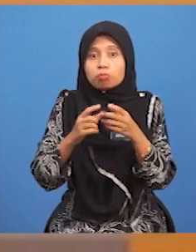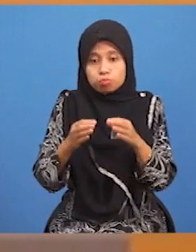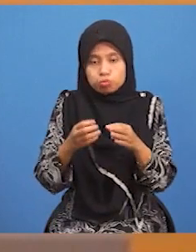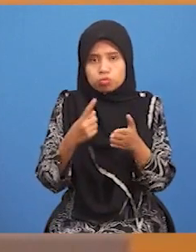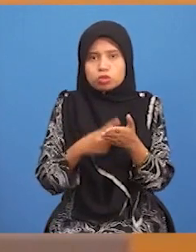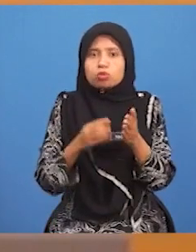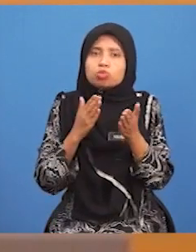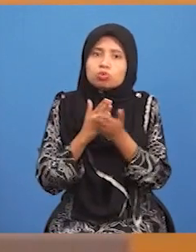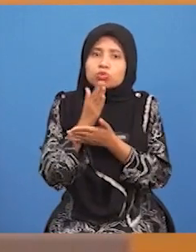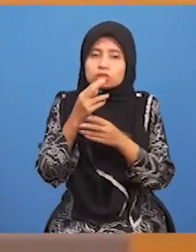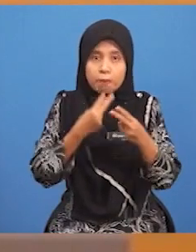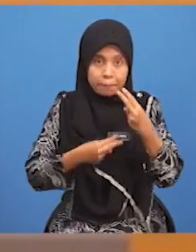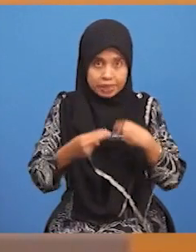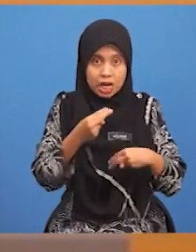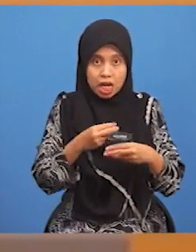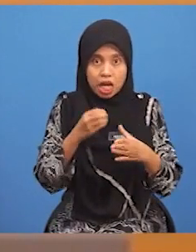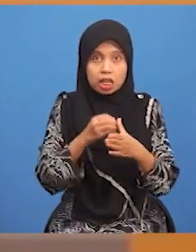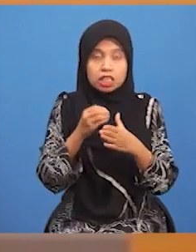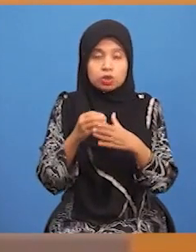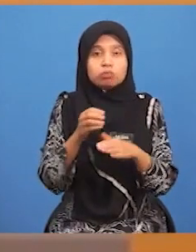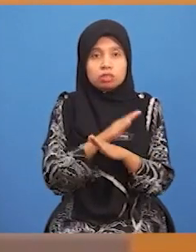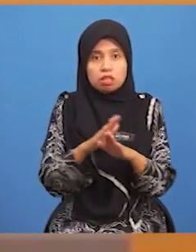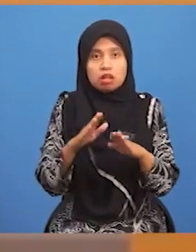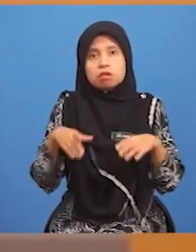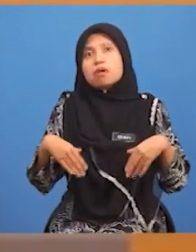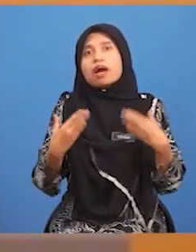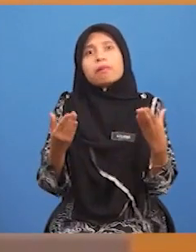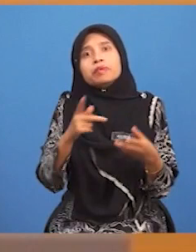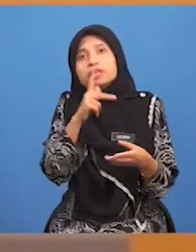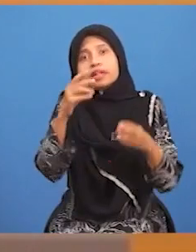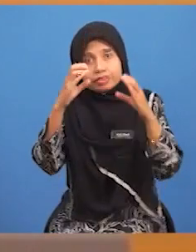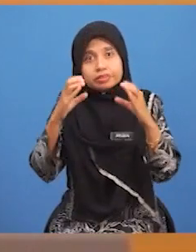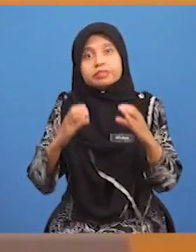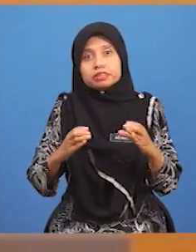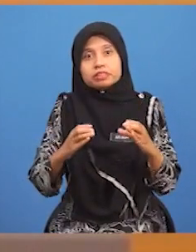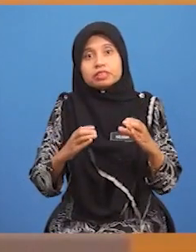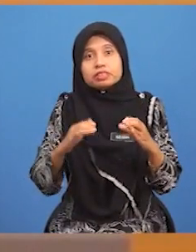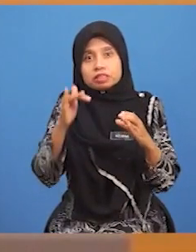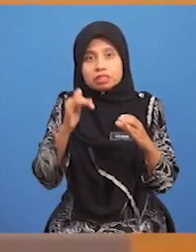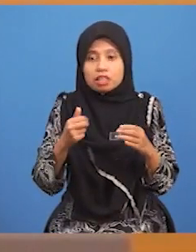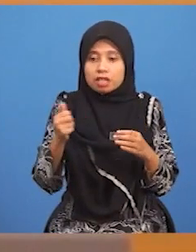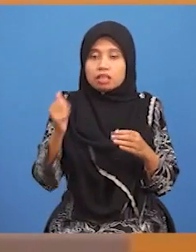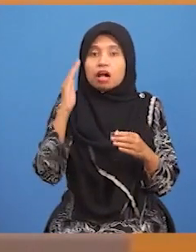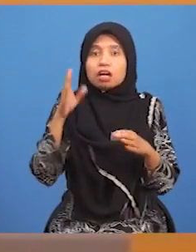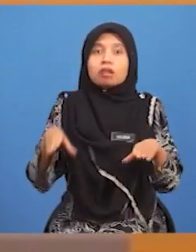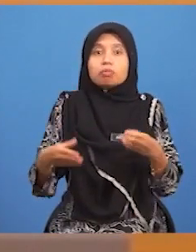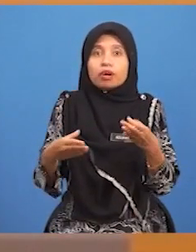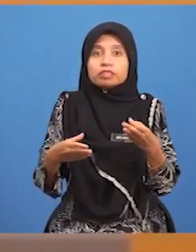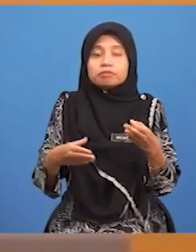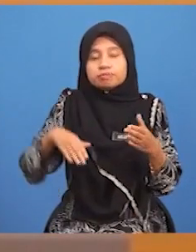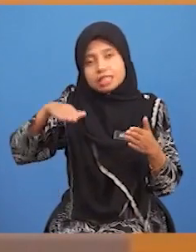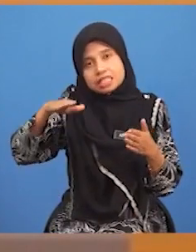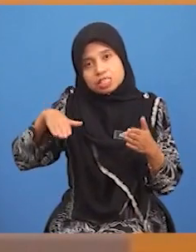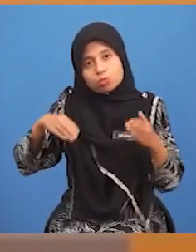untuk meneruskan perniagaan atau tidak, bagaimanakah caranya yang akan anda lakukan?